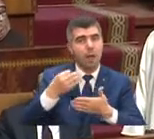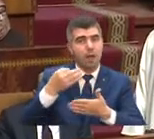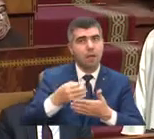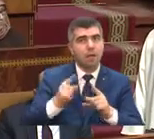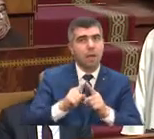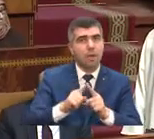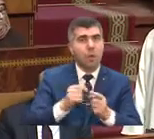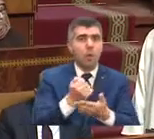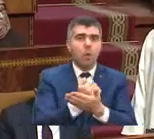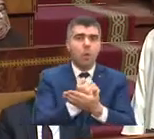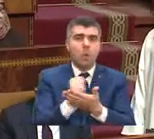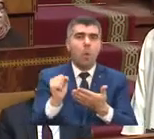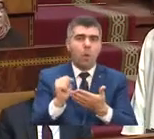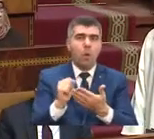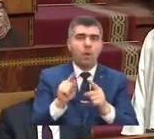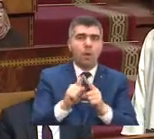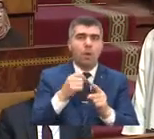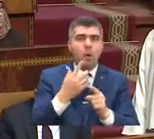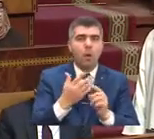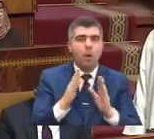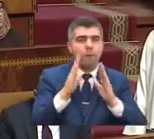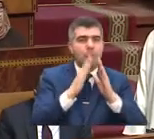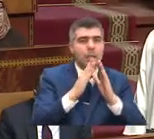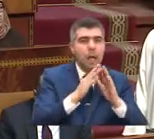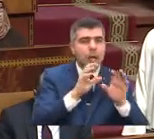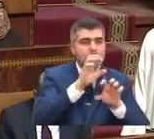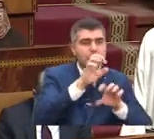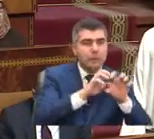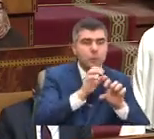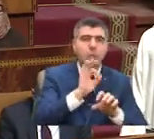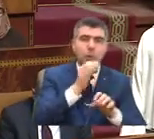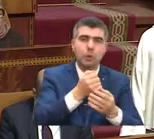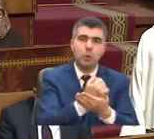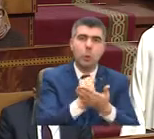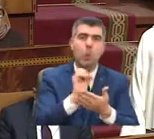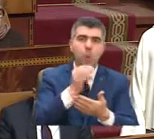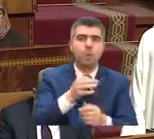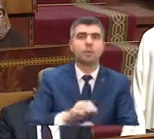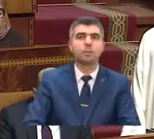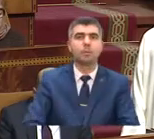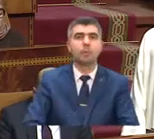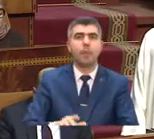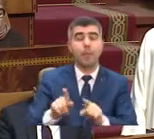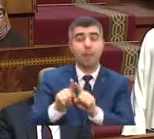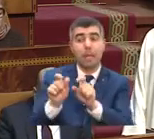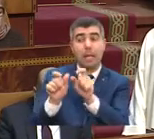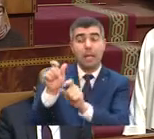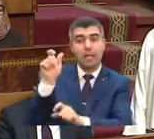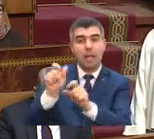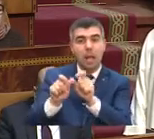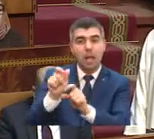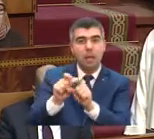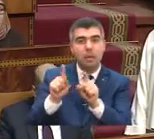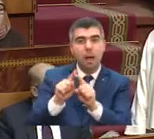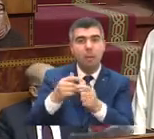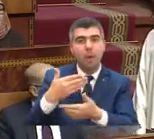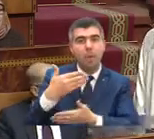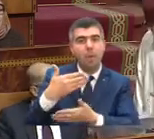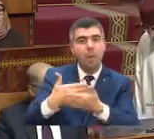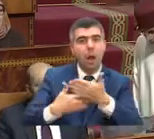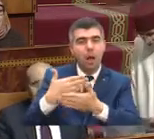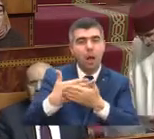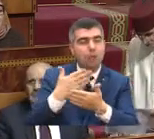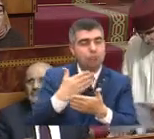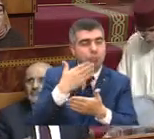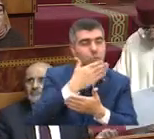دور الصفيح والتفريخ ديال البرارك، هذا لا نقاش فيه، ولكن الناس محتاجين هذيك الوثيقه باش يمشي يقرا